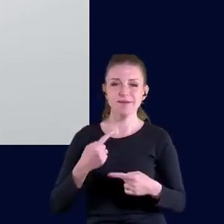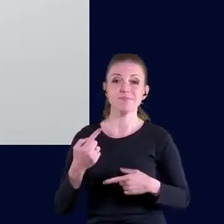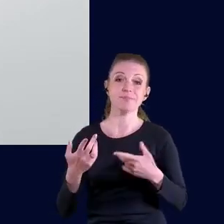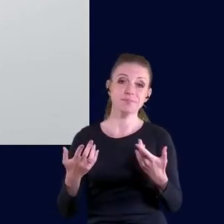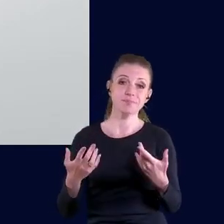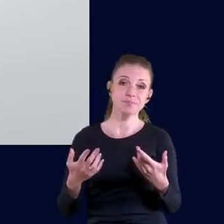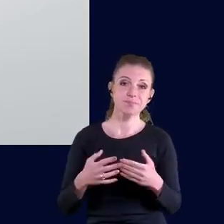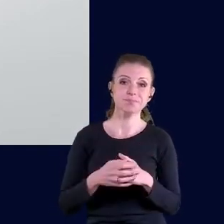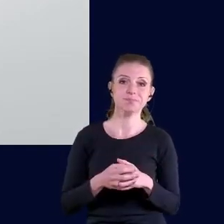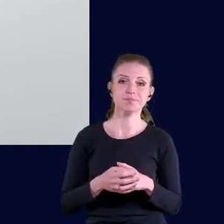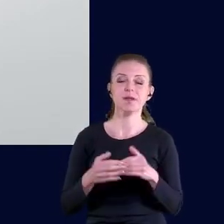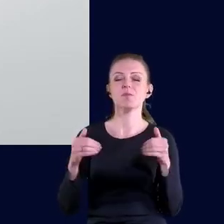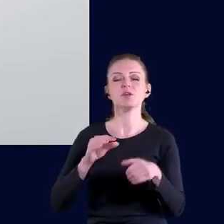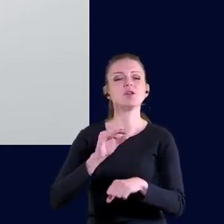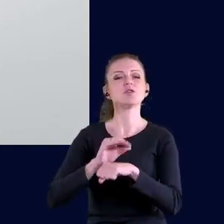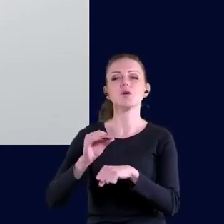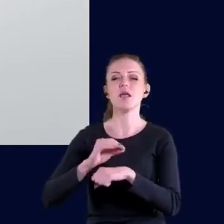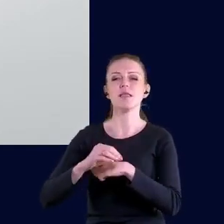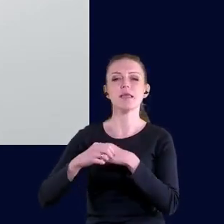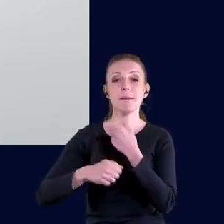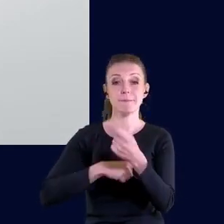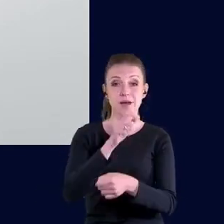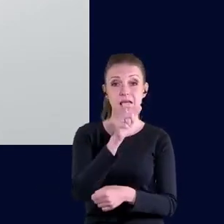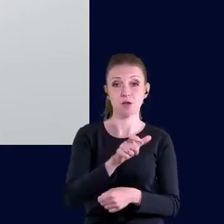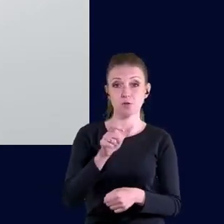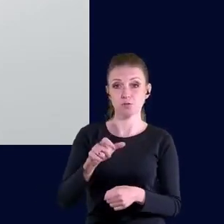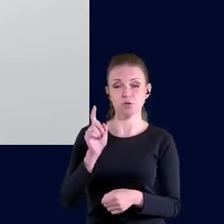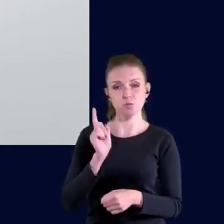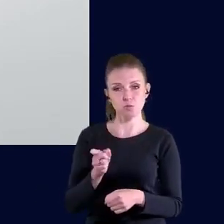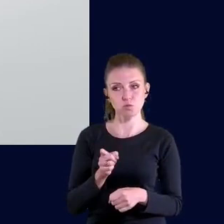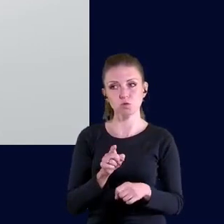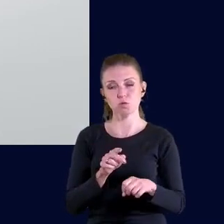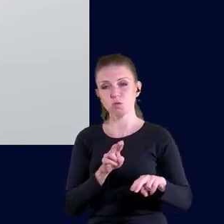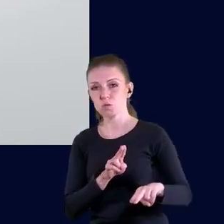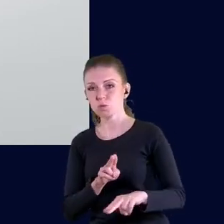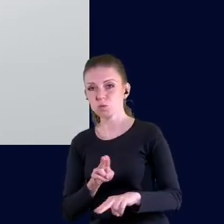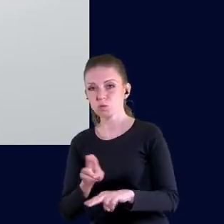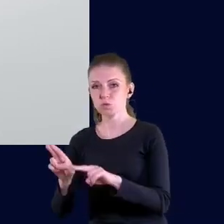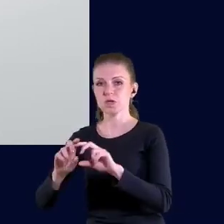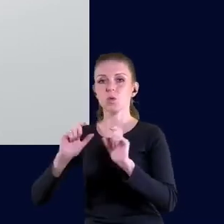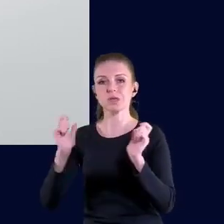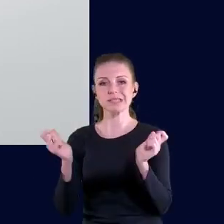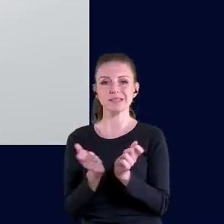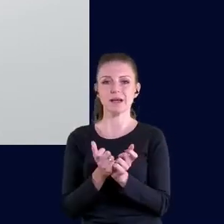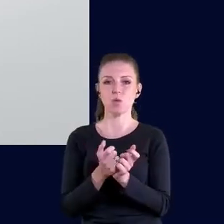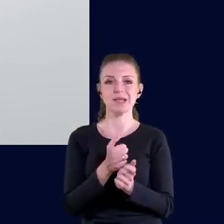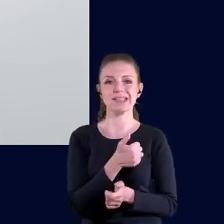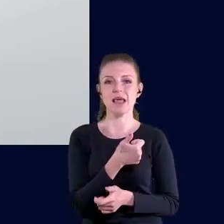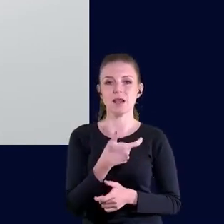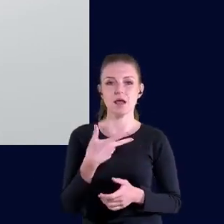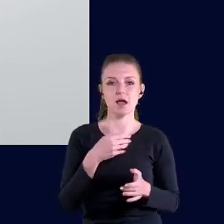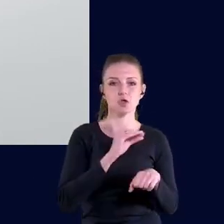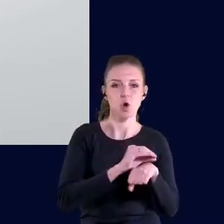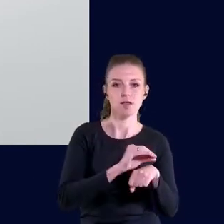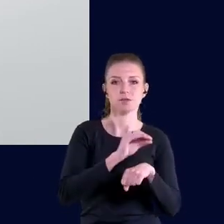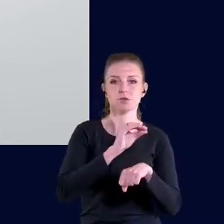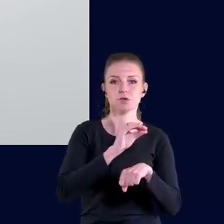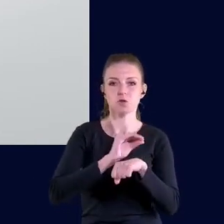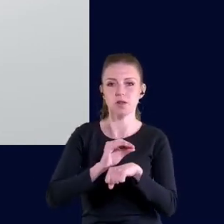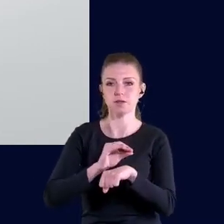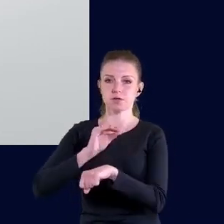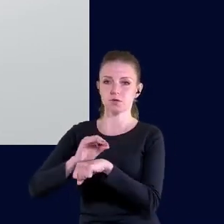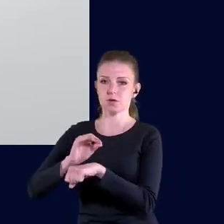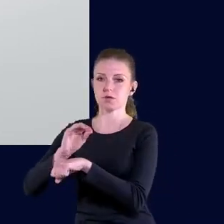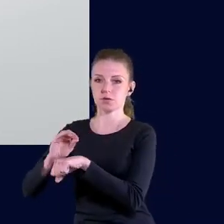szkolenia lotnicze muszą wziąć udział w całym cyklu szkoleń dlatego